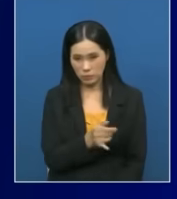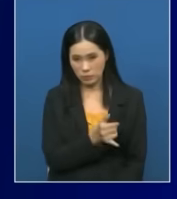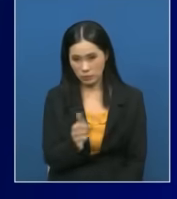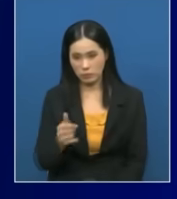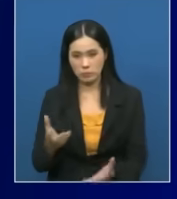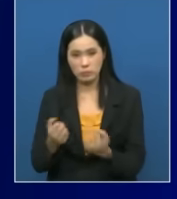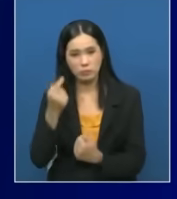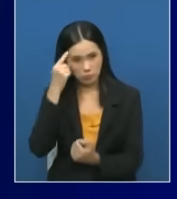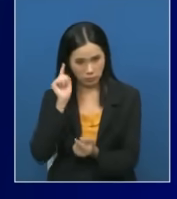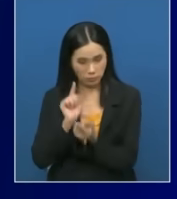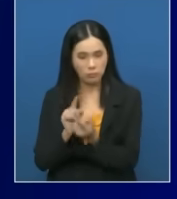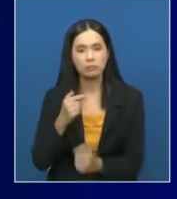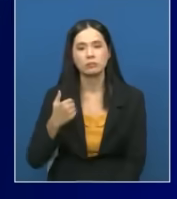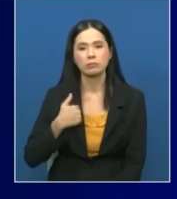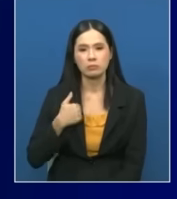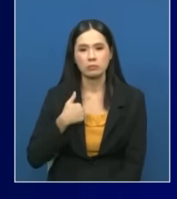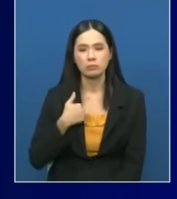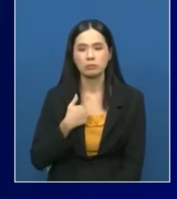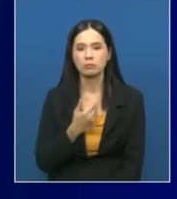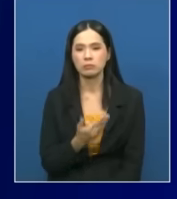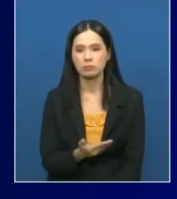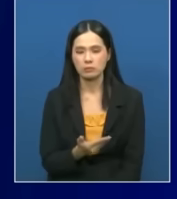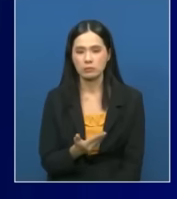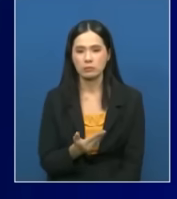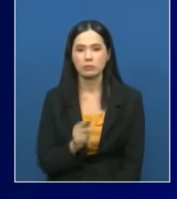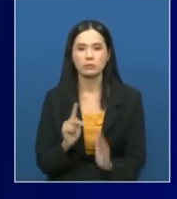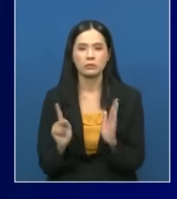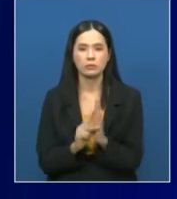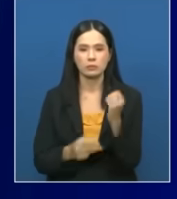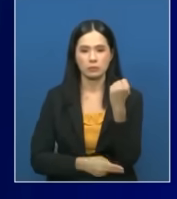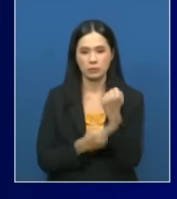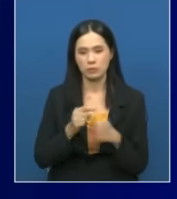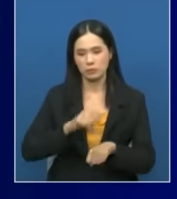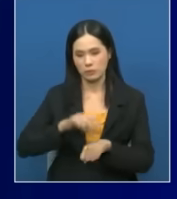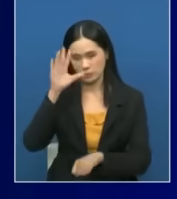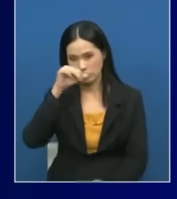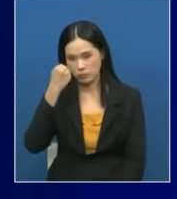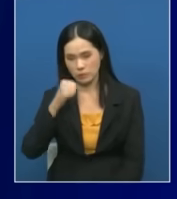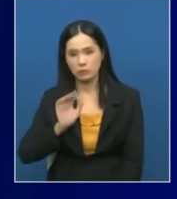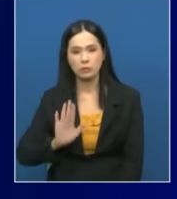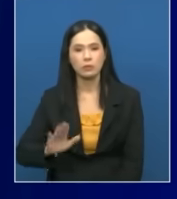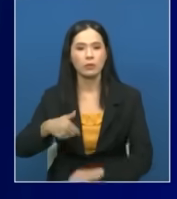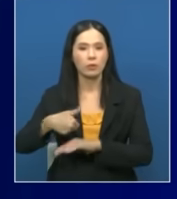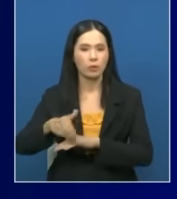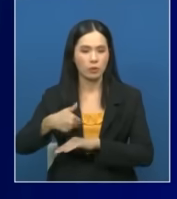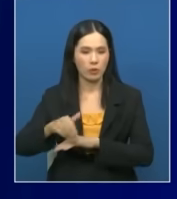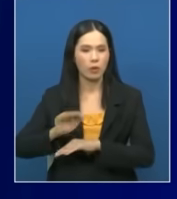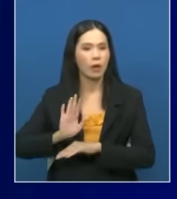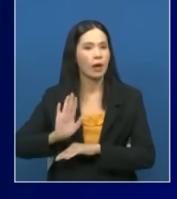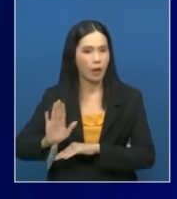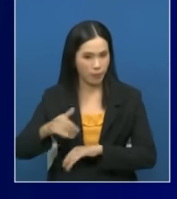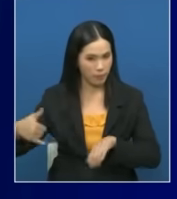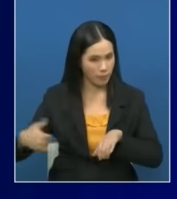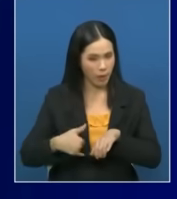เหมือนรู้จักกันมาก่อนแต่มีอยู่ช่วงนึงค่ะมันมีกฎของทางโรงแรมว่าถ้าเลย 4:00 น.ห้ามคนนอกที่ไม่ให้ลูกค้าเข้า